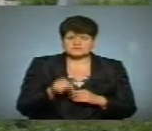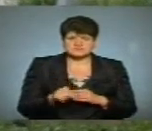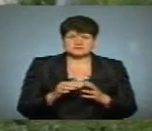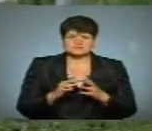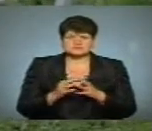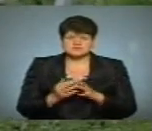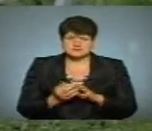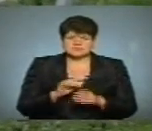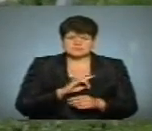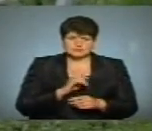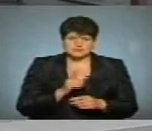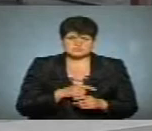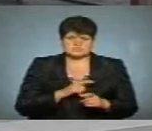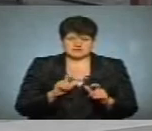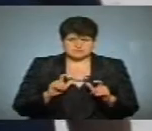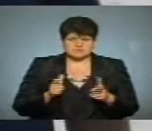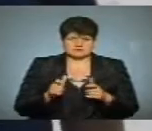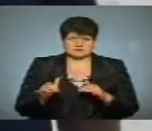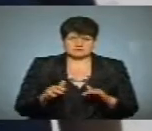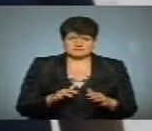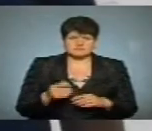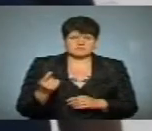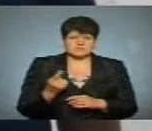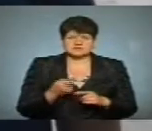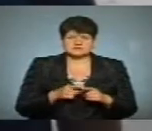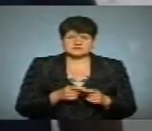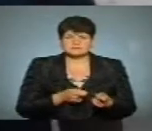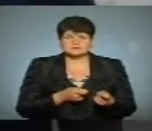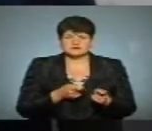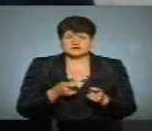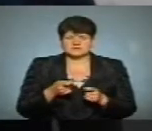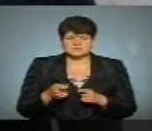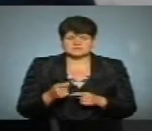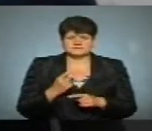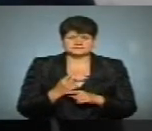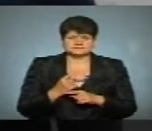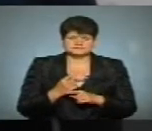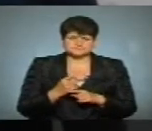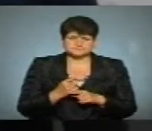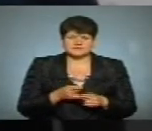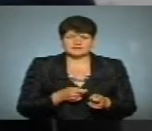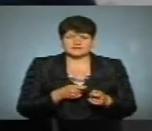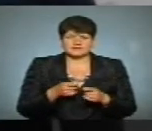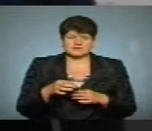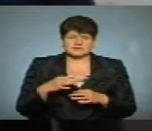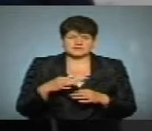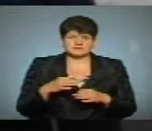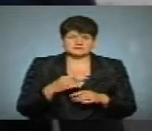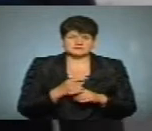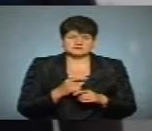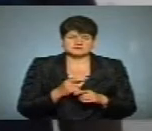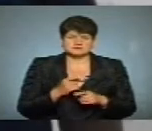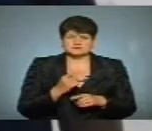населених пунктах посилили карантинні заходи. Ну, перше, це перевезення пасажирів пасажирським транспортом,